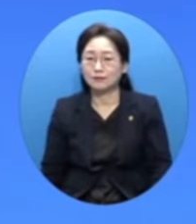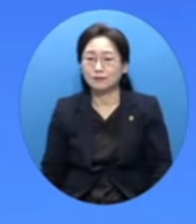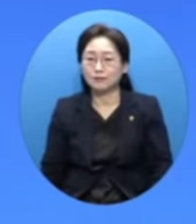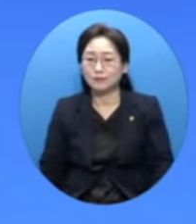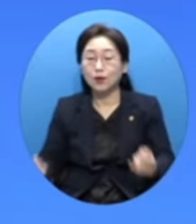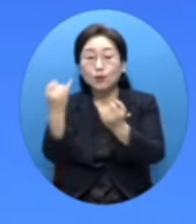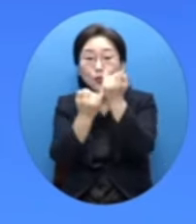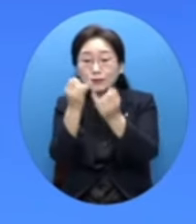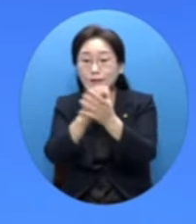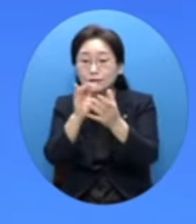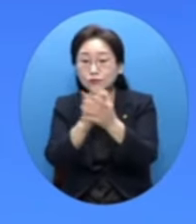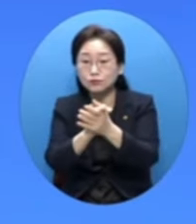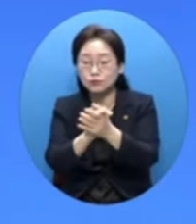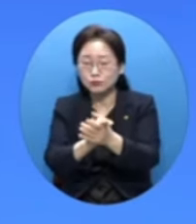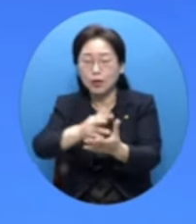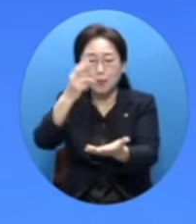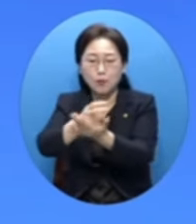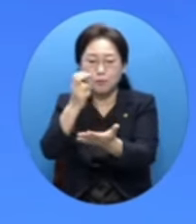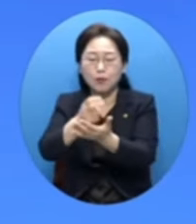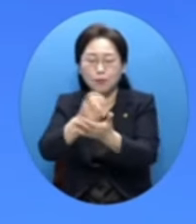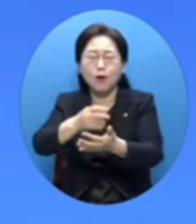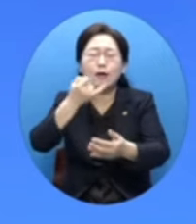동성애 친구들을 동성애를 합법화시킵니다.